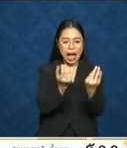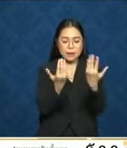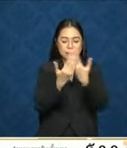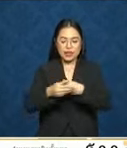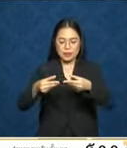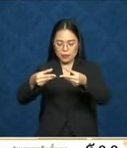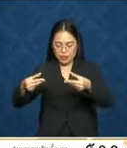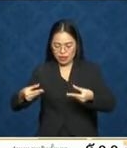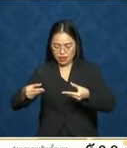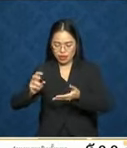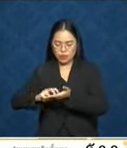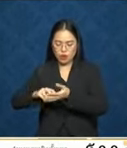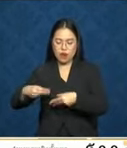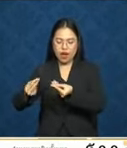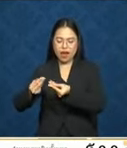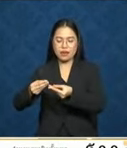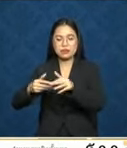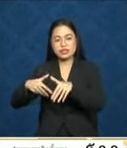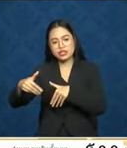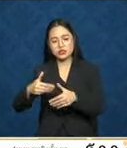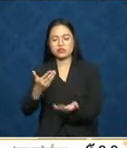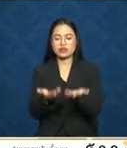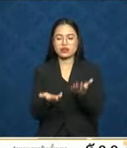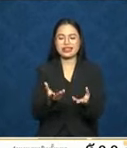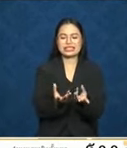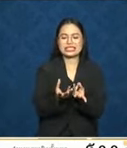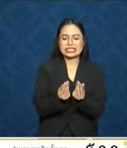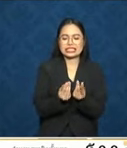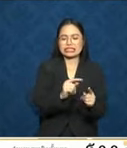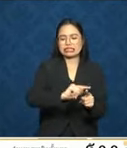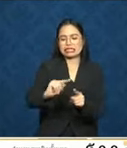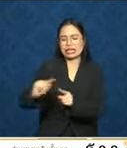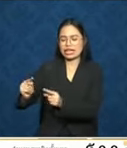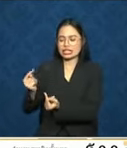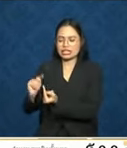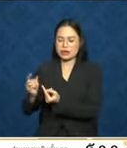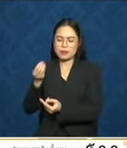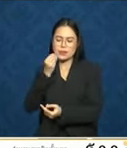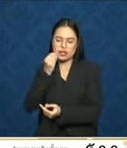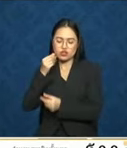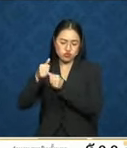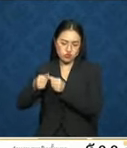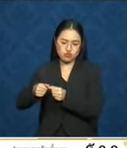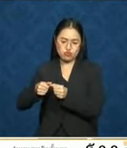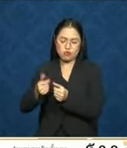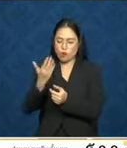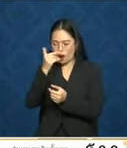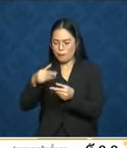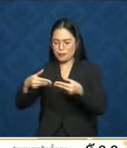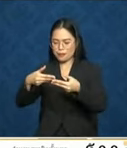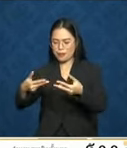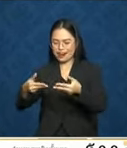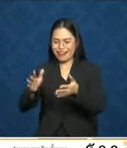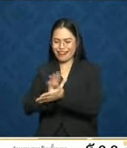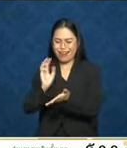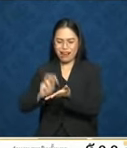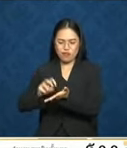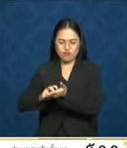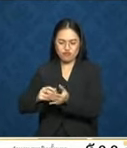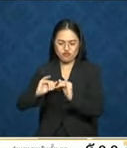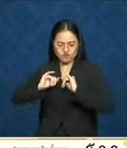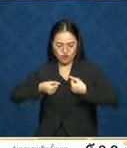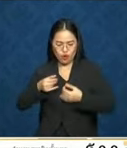รวมถึงพื้นที่อื่นๆที่เป็นในพื้นที่ที่ประชาชนได้อาศัยอยู่นะครับยังไม่มีโฉนดก็ฝากในพื้นที่ตรงนี้ด้วยครับ